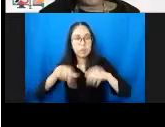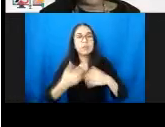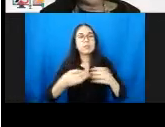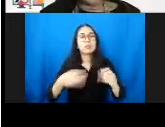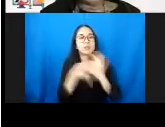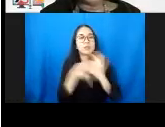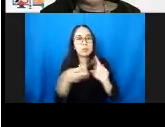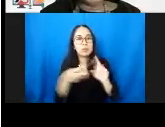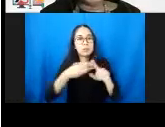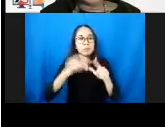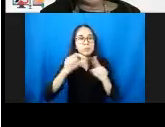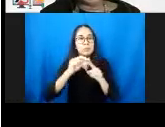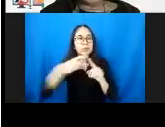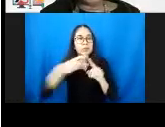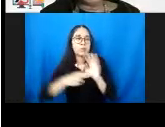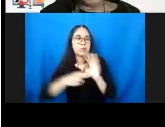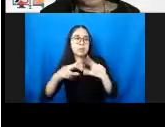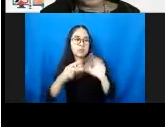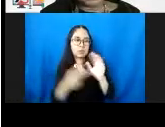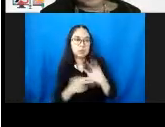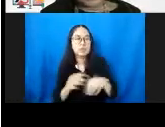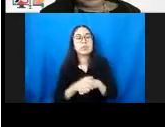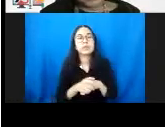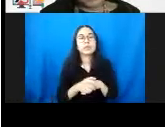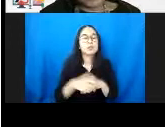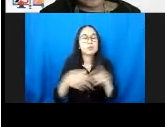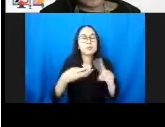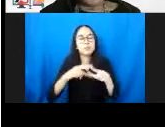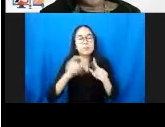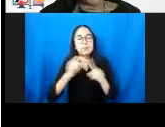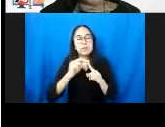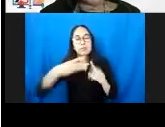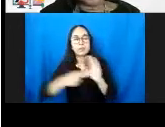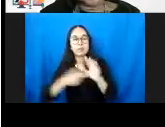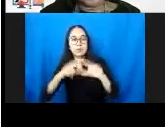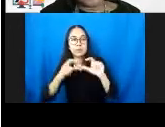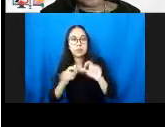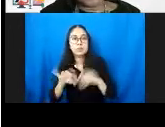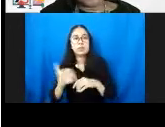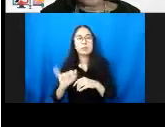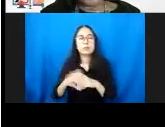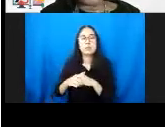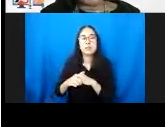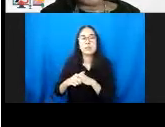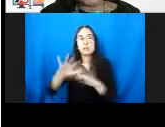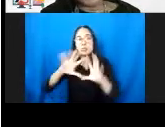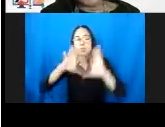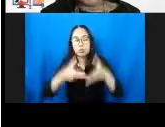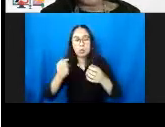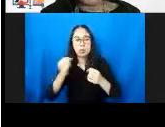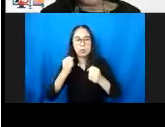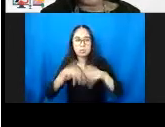pemerintah, kemudian donor dan PBB yang Danken, kemudian dunia usaha, SBN,